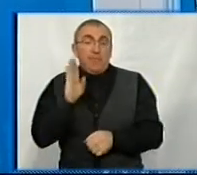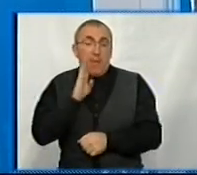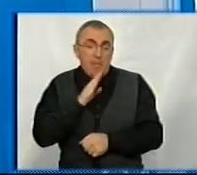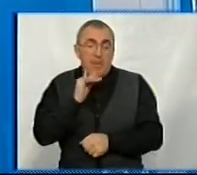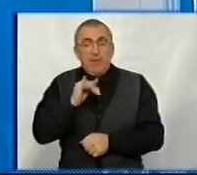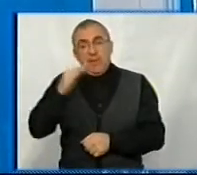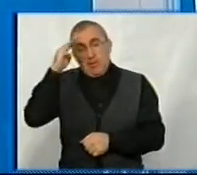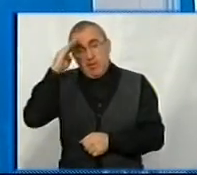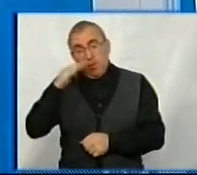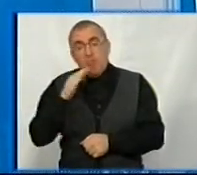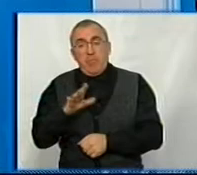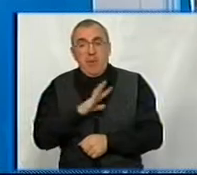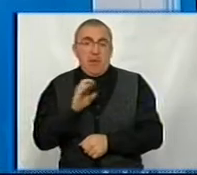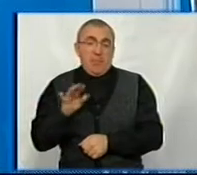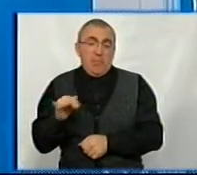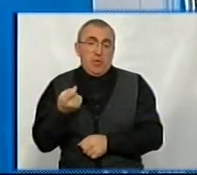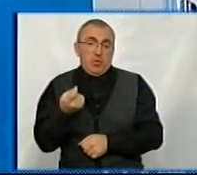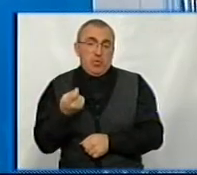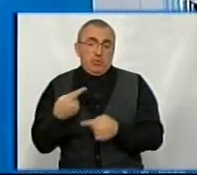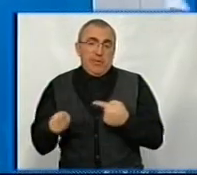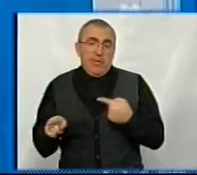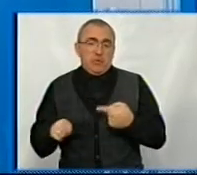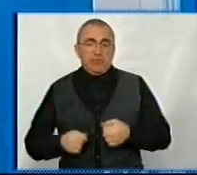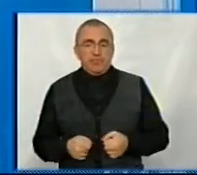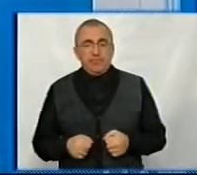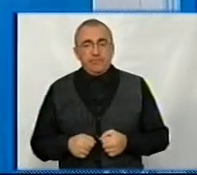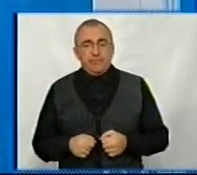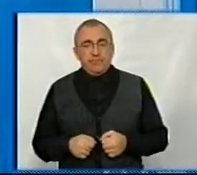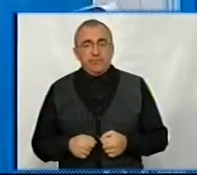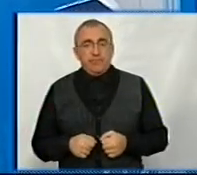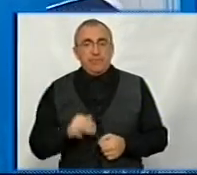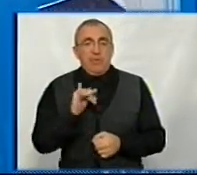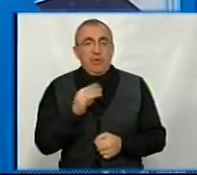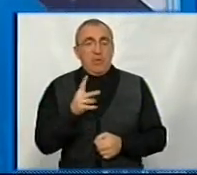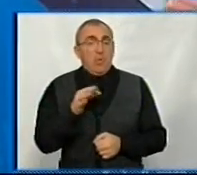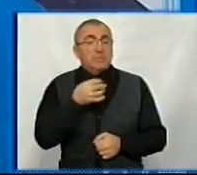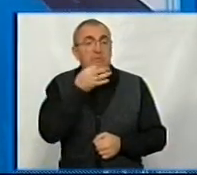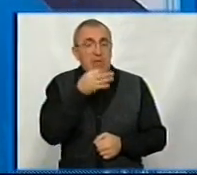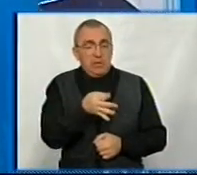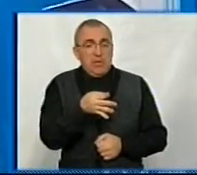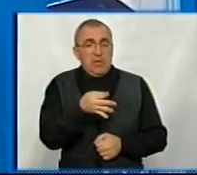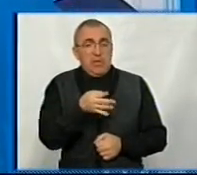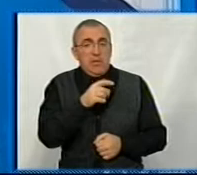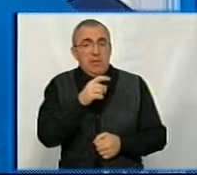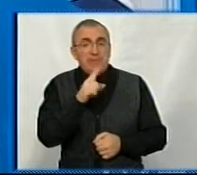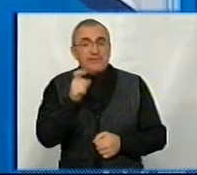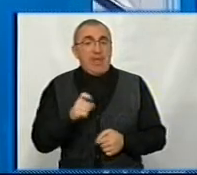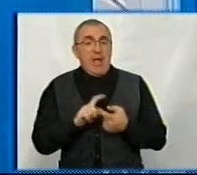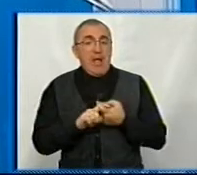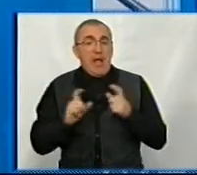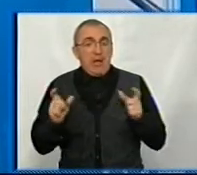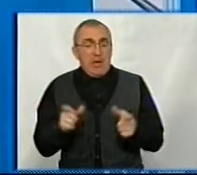і на тата, була б вже трошечки інакша. Пані Інго сказала, за карантин,